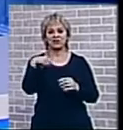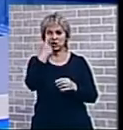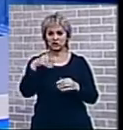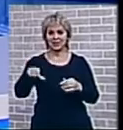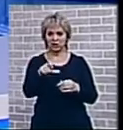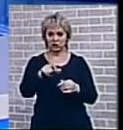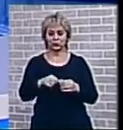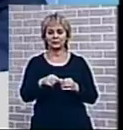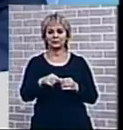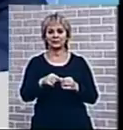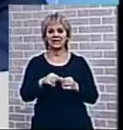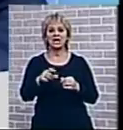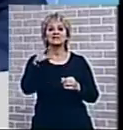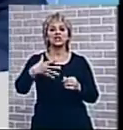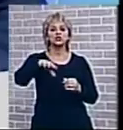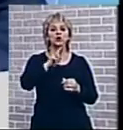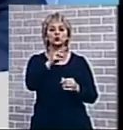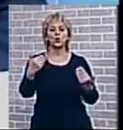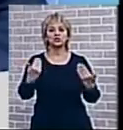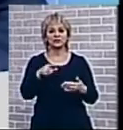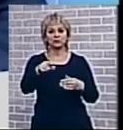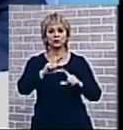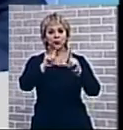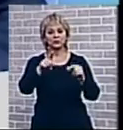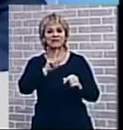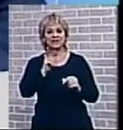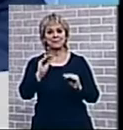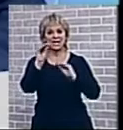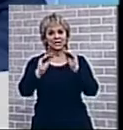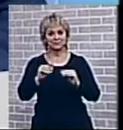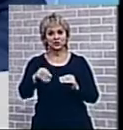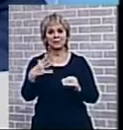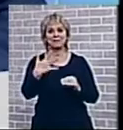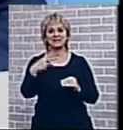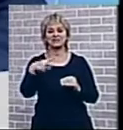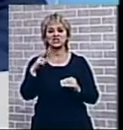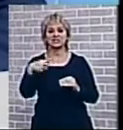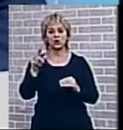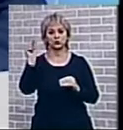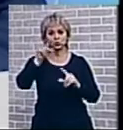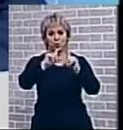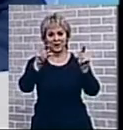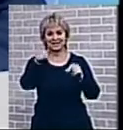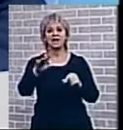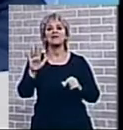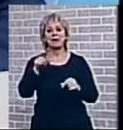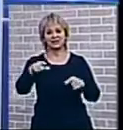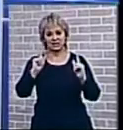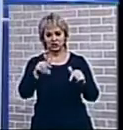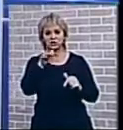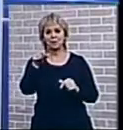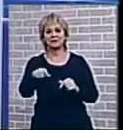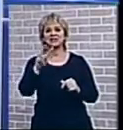Дону». Все те, кто живут в пунктах временного размещения в 5-й и 22-й школе, ну, в 5-й в настоящее